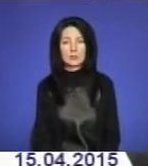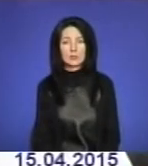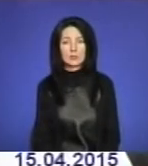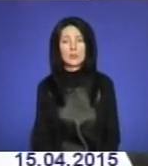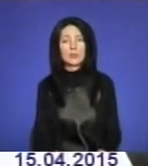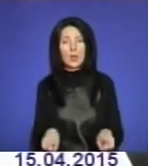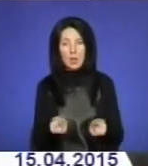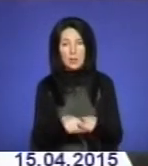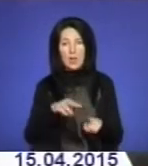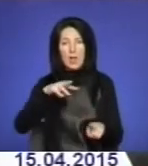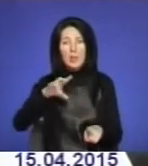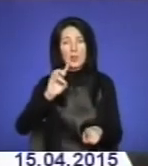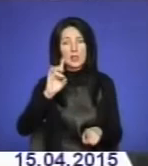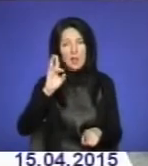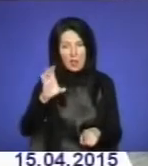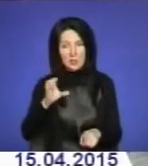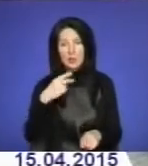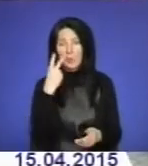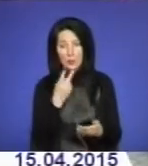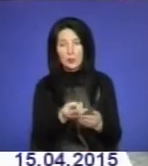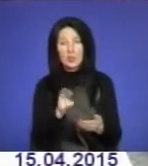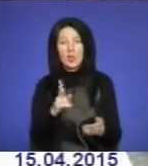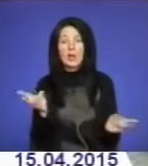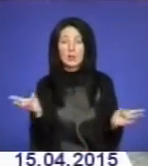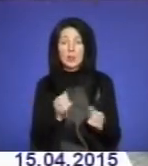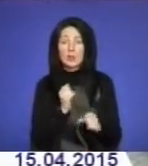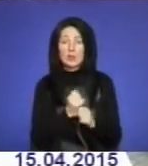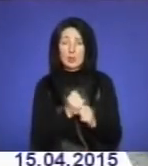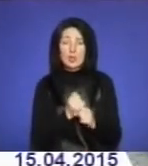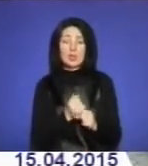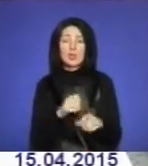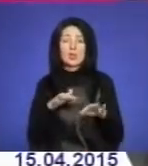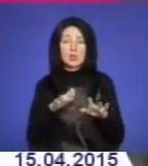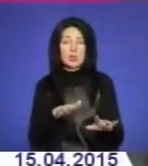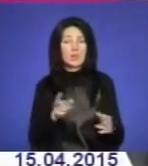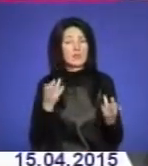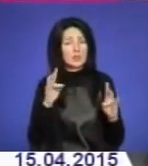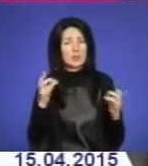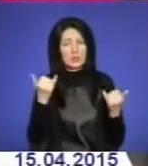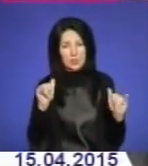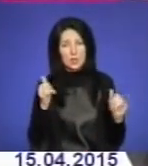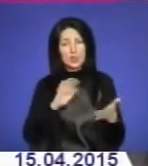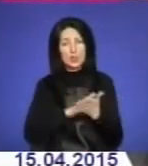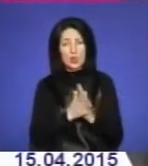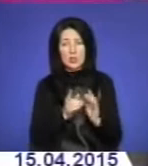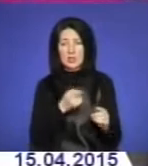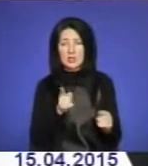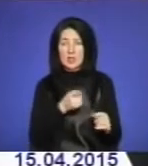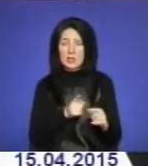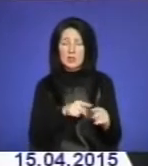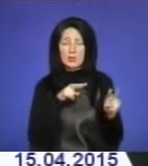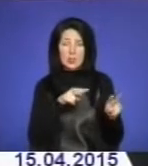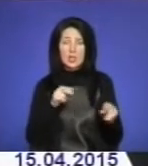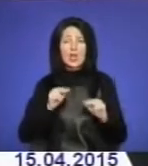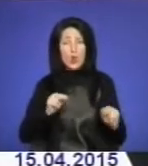Саме так МНСники демонстрували, як потрібно діяти в надзвичайних ситуаціях. За цим спостерігали учні, вчителі та директори усіх